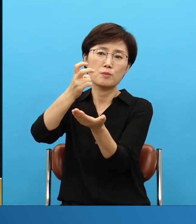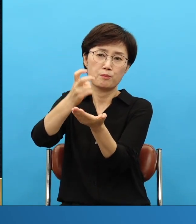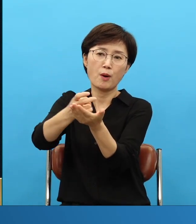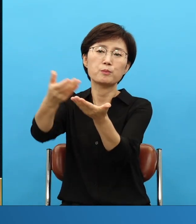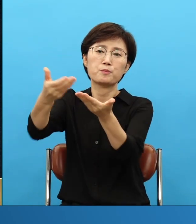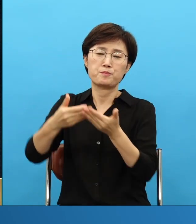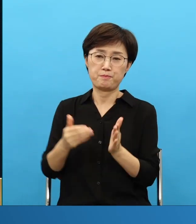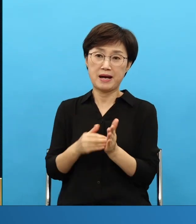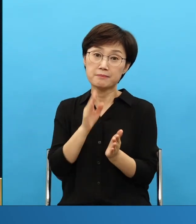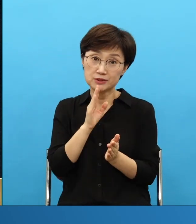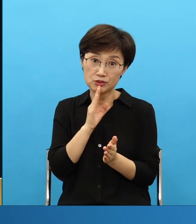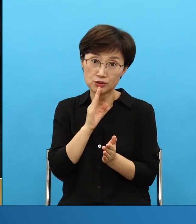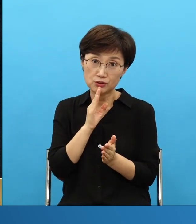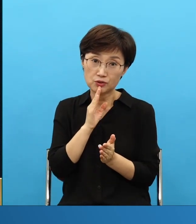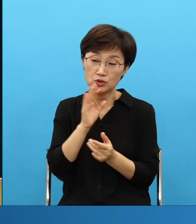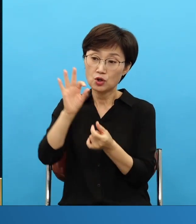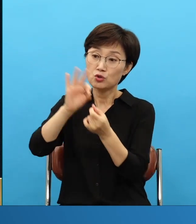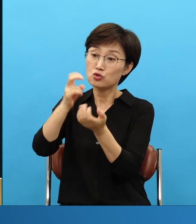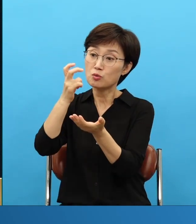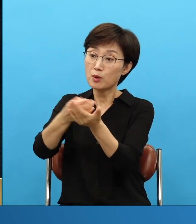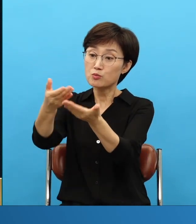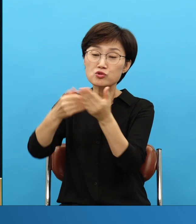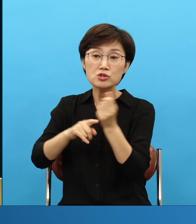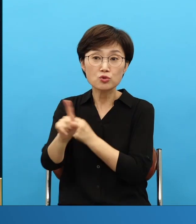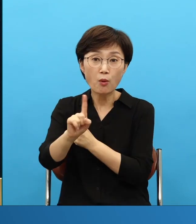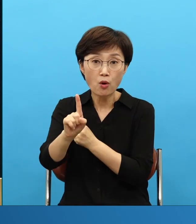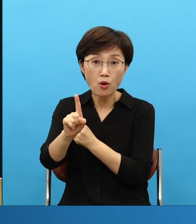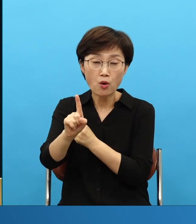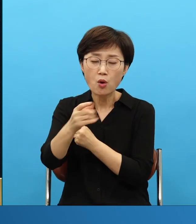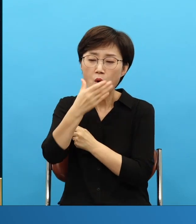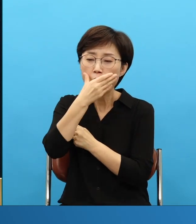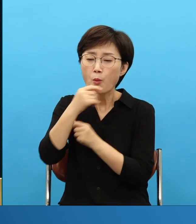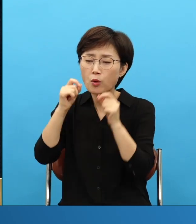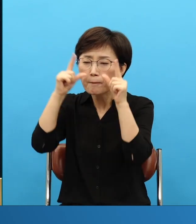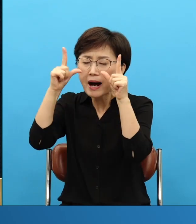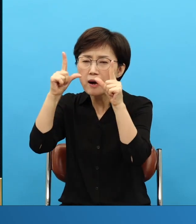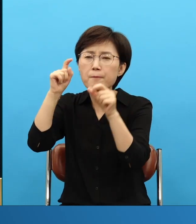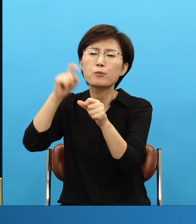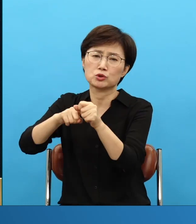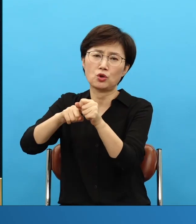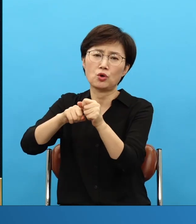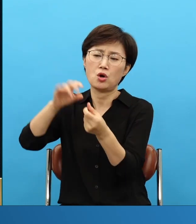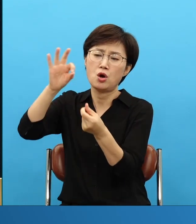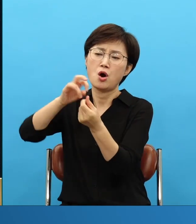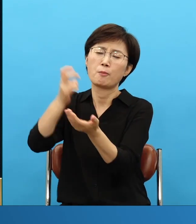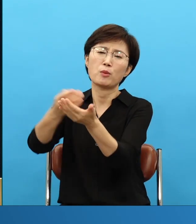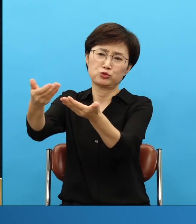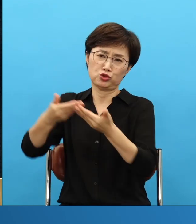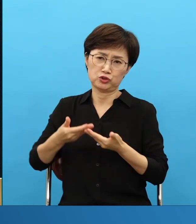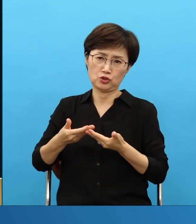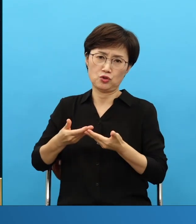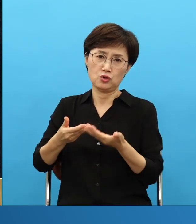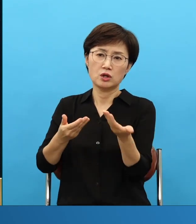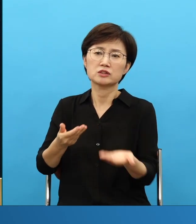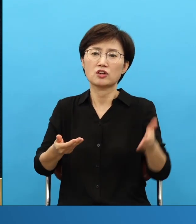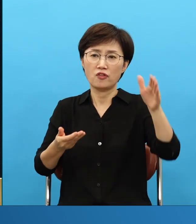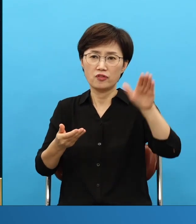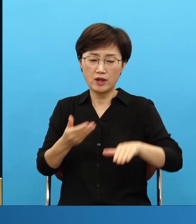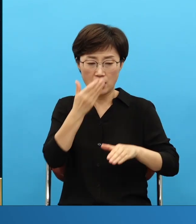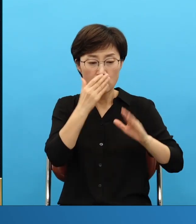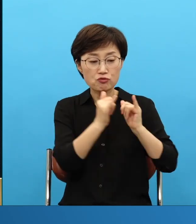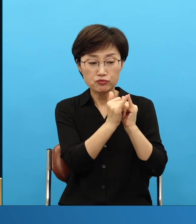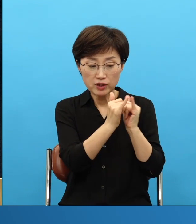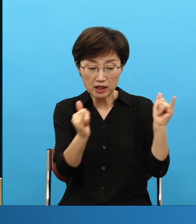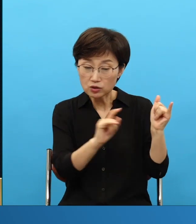아니거든요. God gave us the laws 그렇죠. that through it we could come to realize the gospel, not to block the gospel. 이 유대인은 복음을